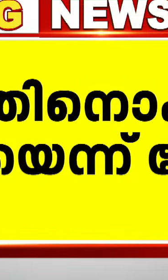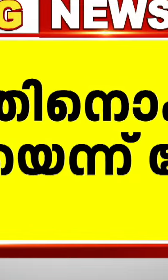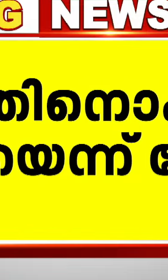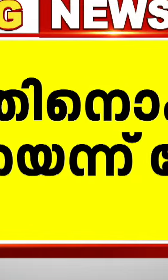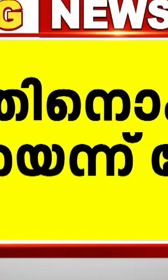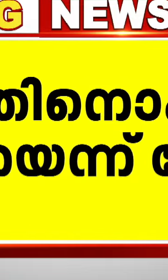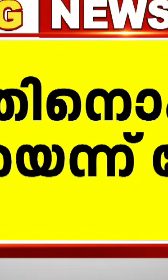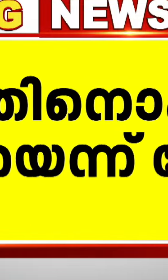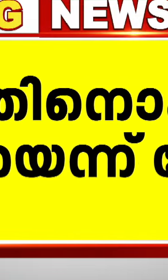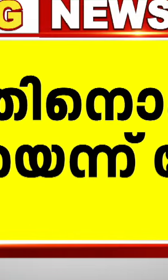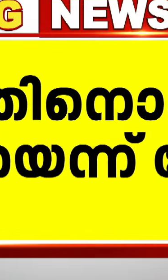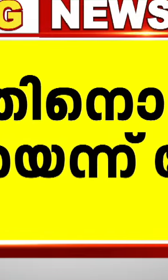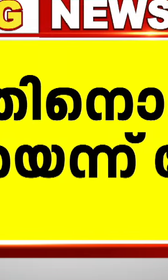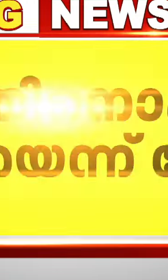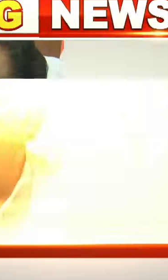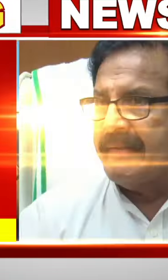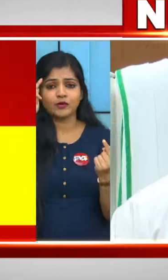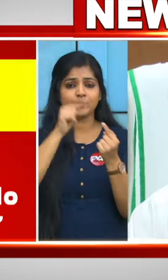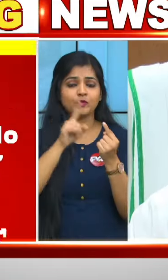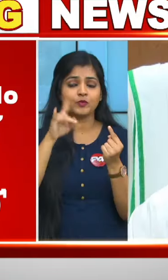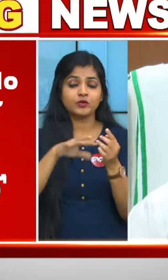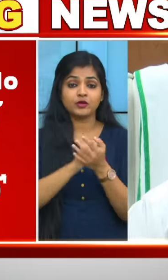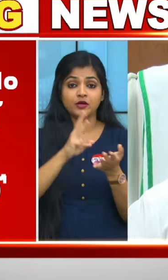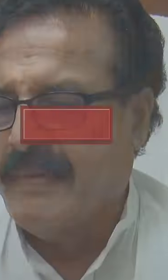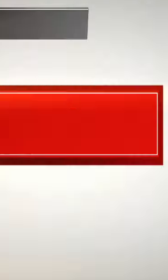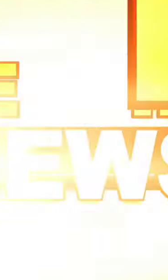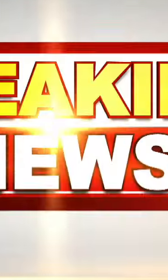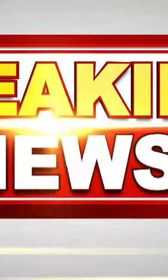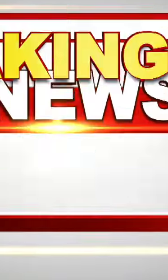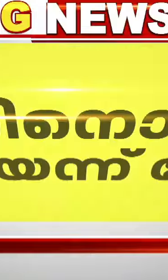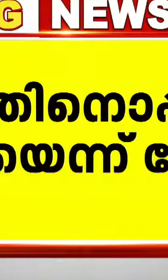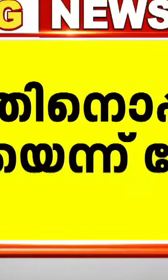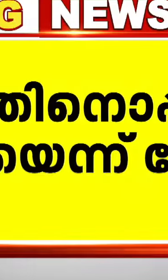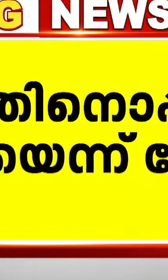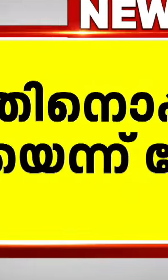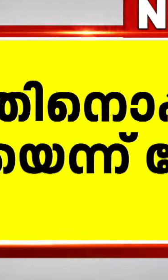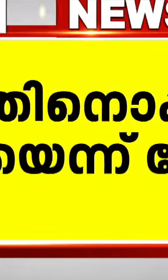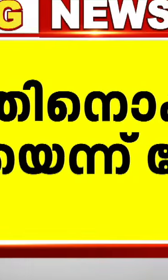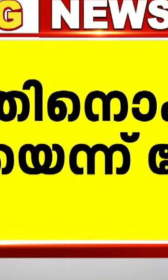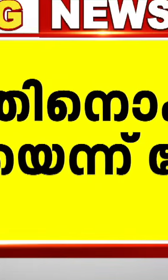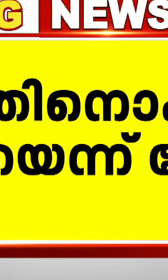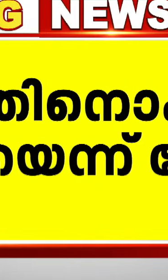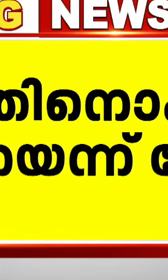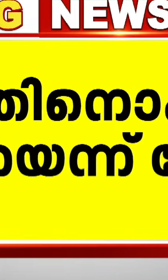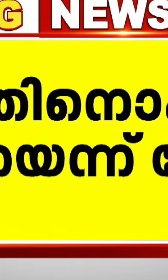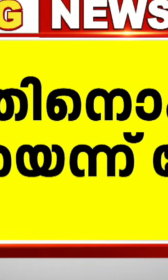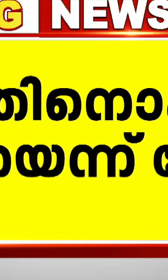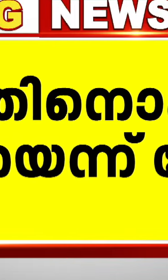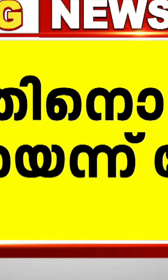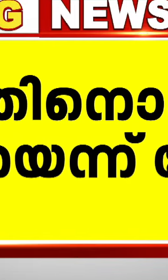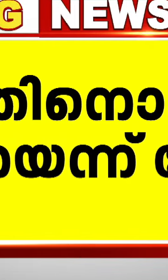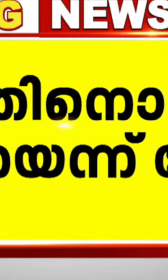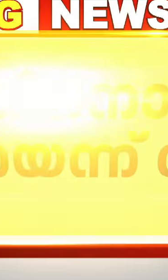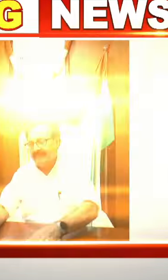അതിനൊരു MP-ക്ക് തന്നെയാണ് ചെയ്യാൻ കഴിയുക എന്തെങ്കിലുമൊക്കെ. അപ്പോൾ ആ തരത്തിലേക്കുള്ള താല്പര്യം എന്നതിനപ്പുറത്തേക്ക് മറ്റൊന്നുമില്ല. ഈ വിശദീകരണം അദ്ദേഹം